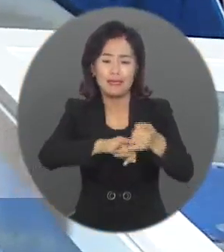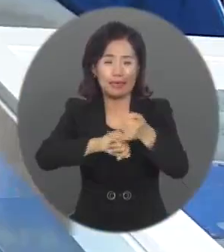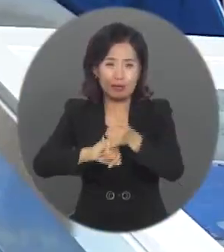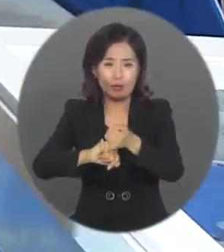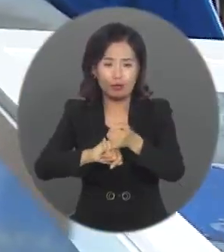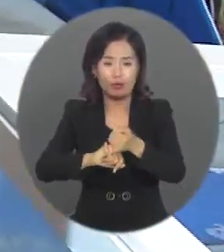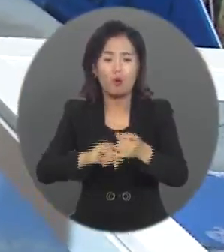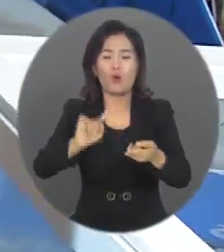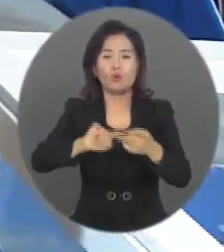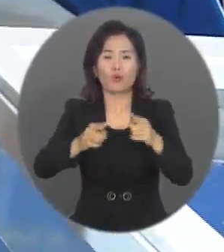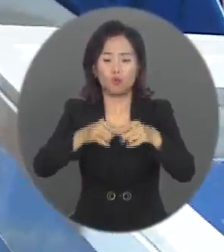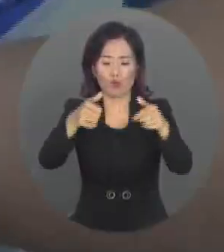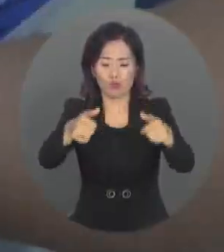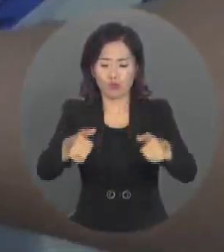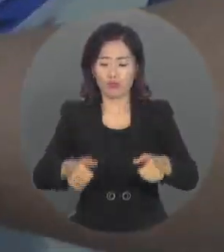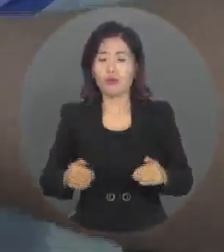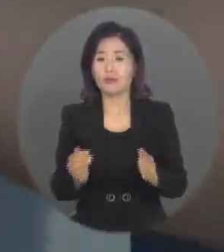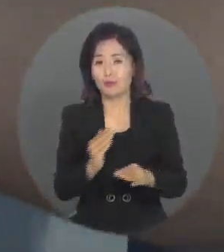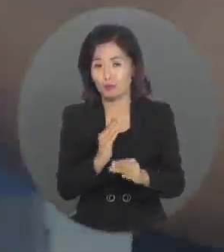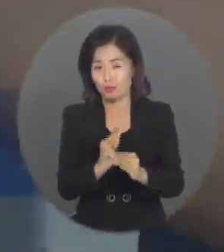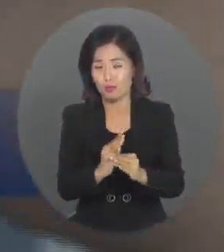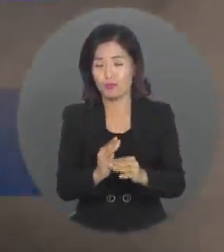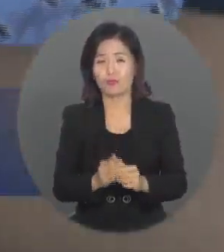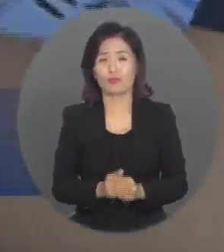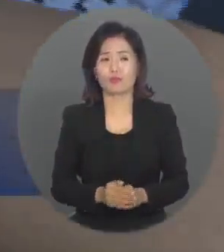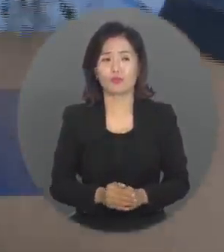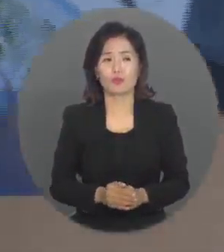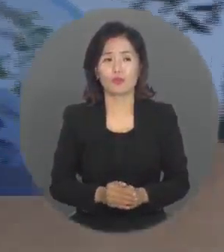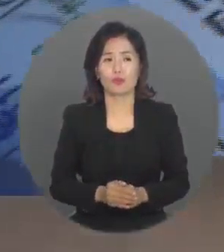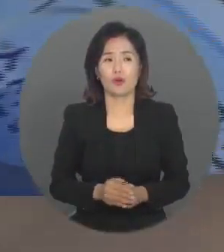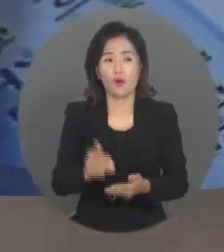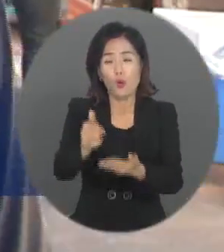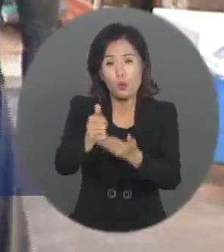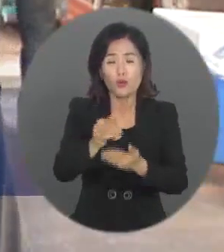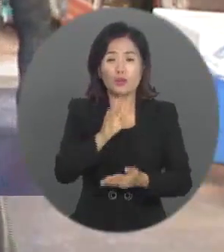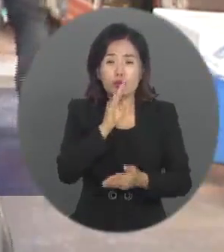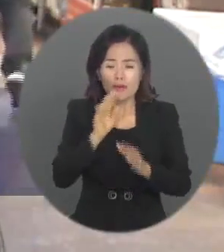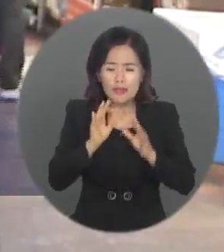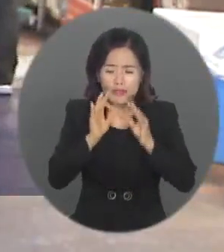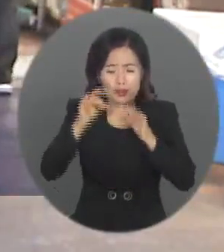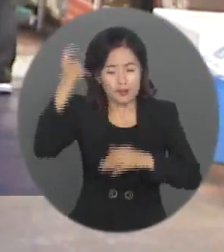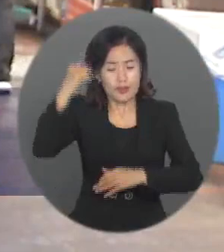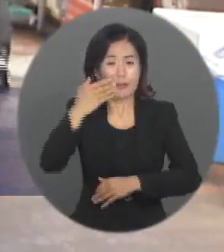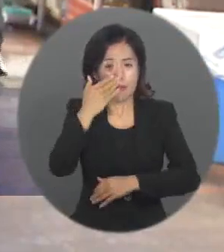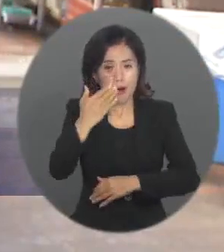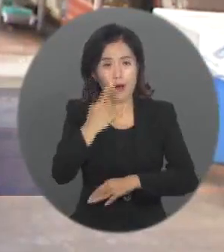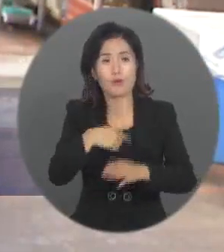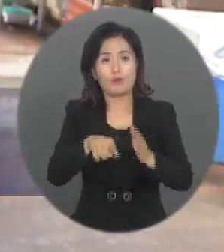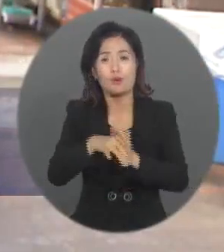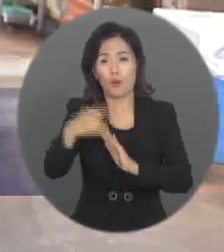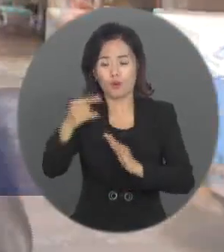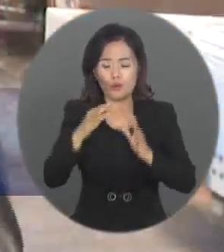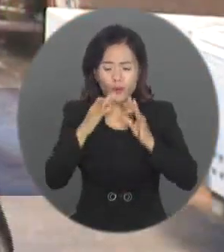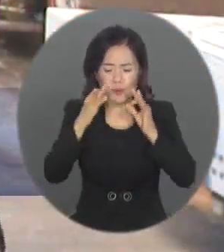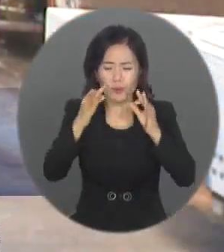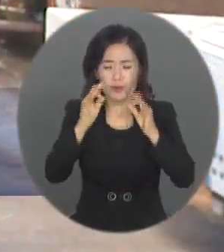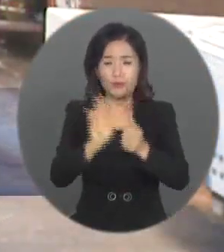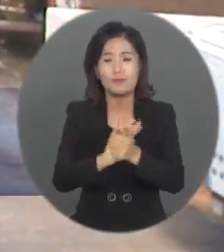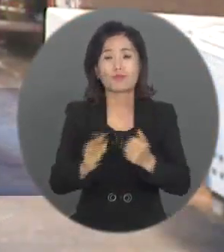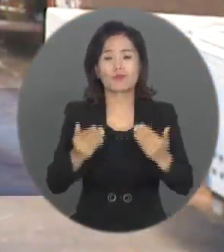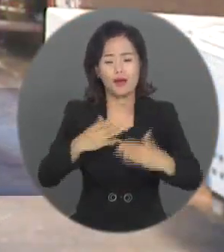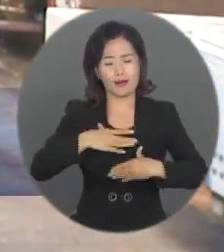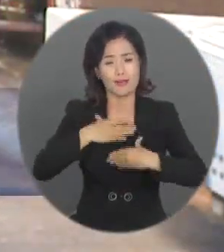수산물 상인들을 대상으로 받고 있습니다. 고객들이 정말로 저희 절실함을 느낄 수 있도록 오시면 최선의 노력을 다해서